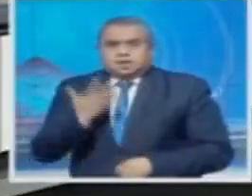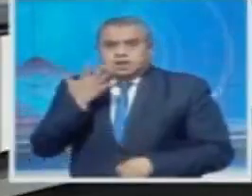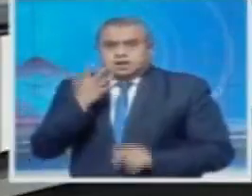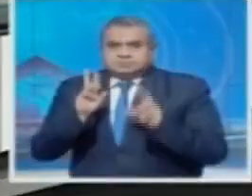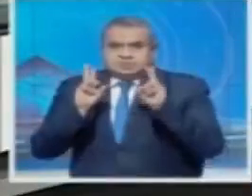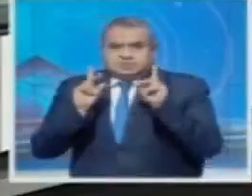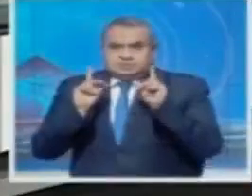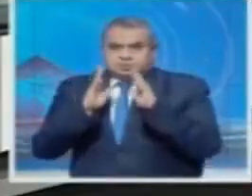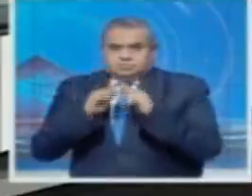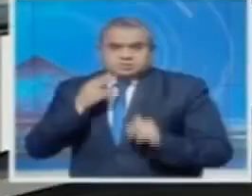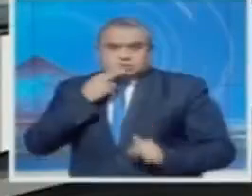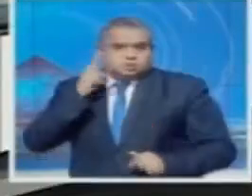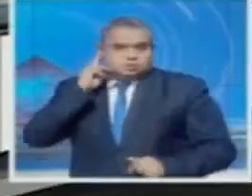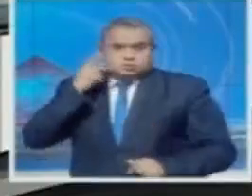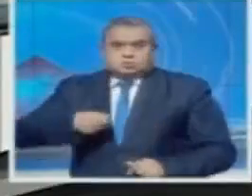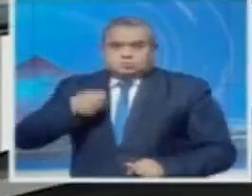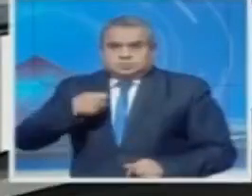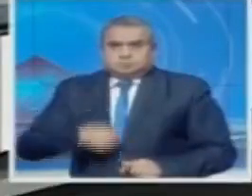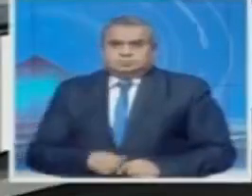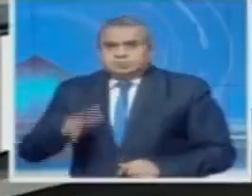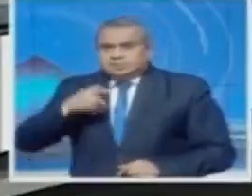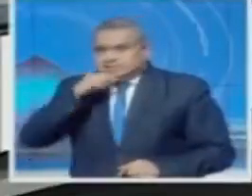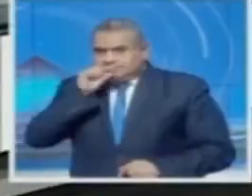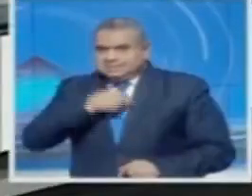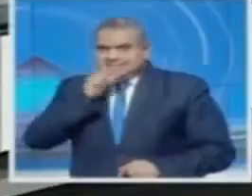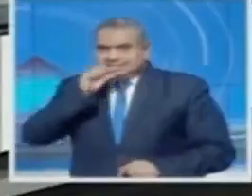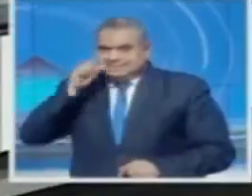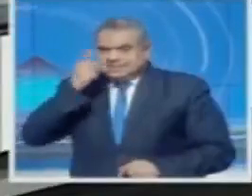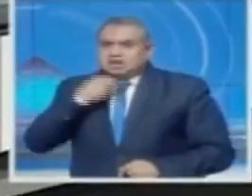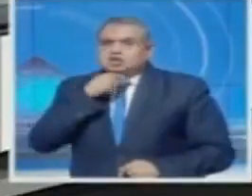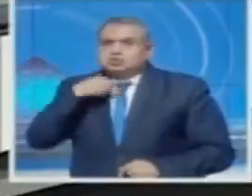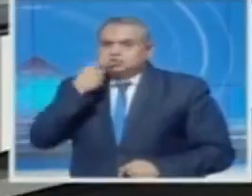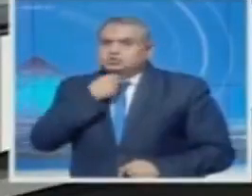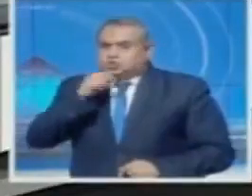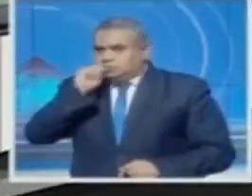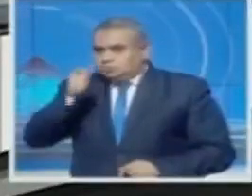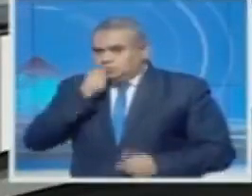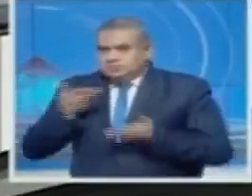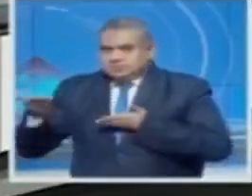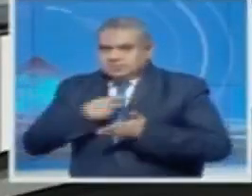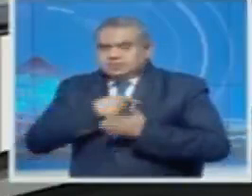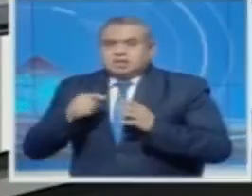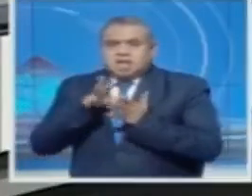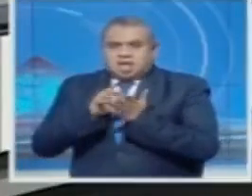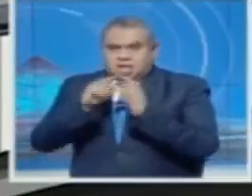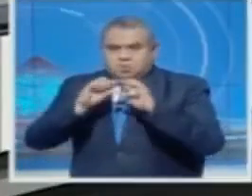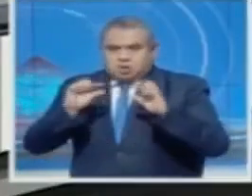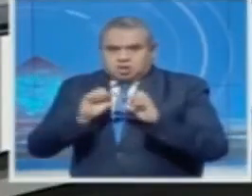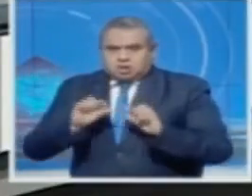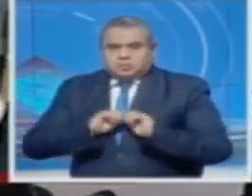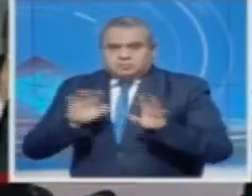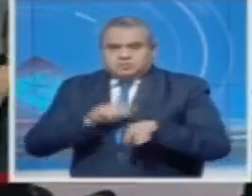الخامسة من التلفزيون المصري. أهلا بحضراتكم. أهلا دينا. أهلا جورج. أهلا بحضراتكم وإلى تفاصيل نشرة الخامسة.